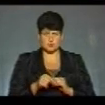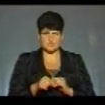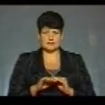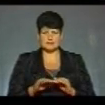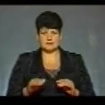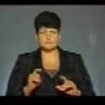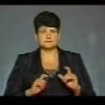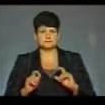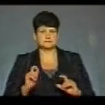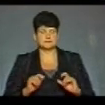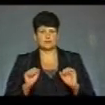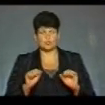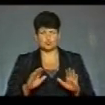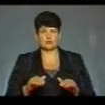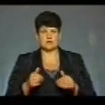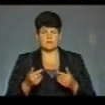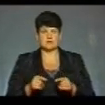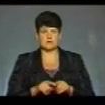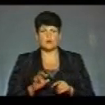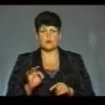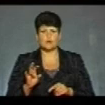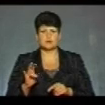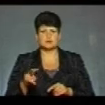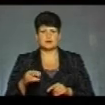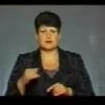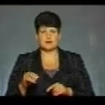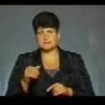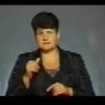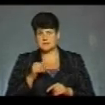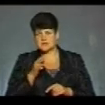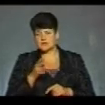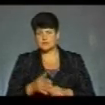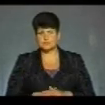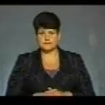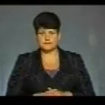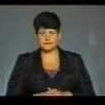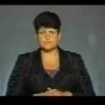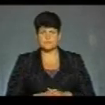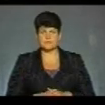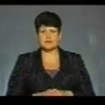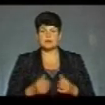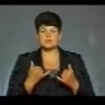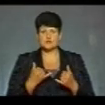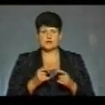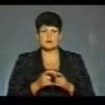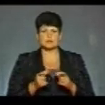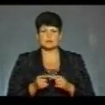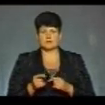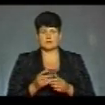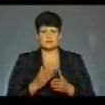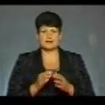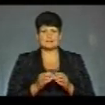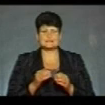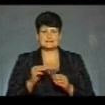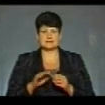Учні, студенти можуть подавати також онлайн, але там тільки місяць часу. За словами Христини Бабій, на сьогодні картки тернополянина має 10